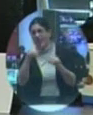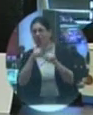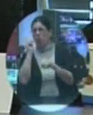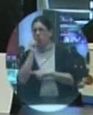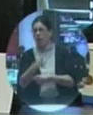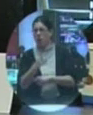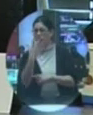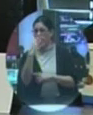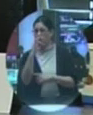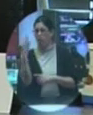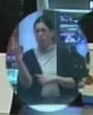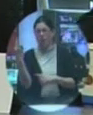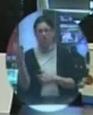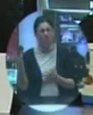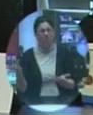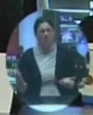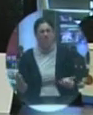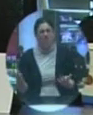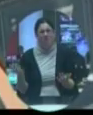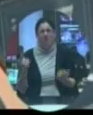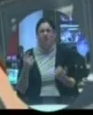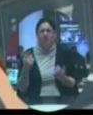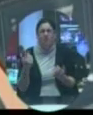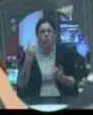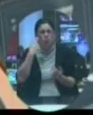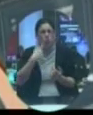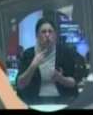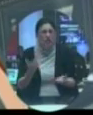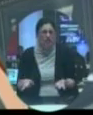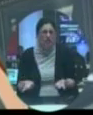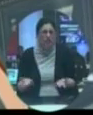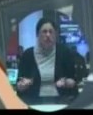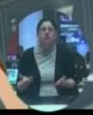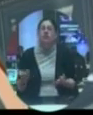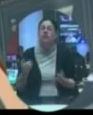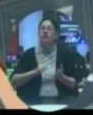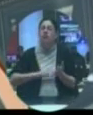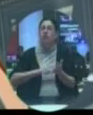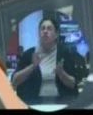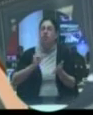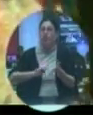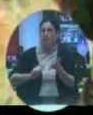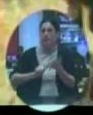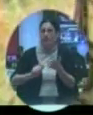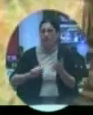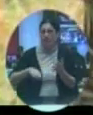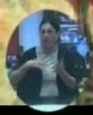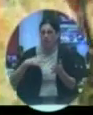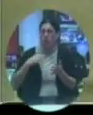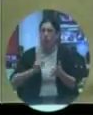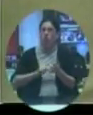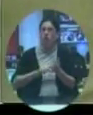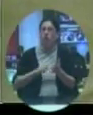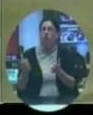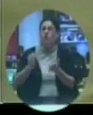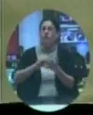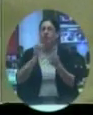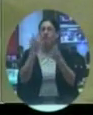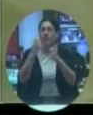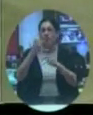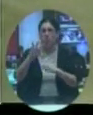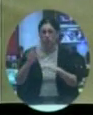5 כוכבים, זה לא רק רקוב, זה גם מושחת. הדרישה של שר הבריאות כוללת הוספה של עוד 95 תקנים למפקחים,